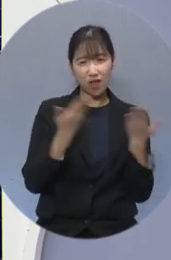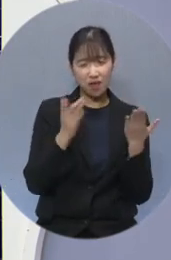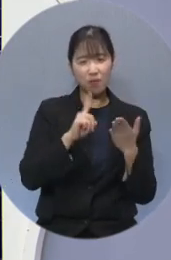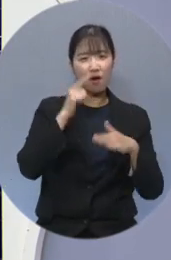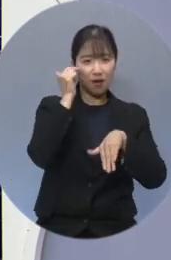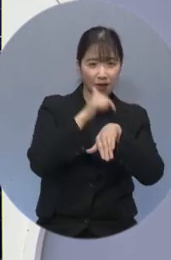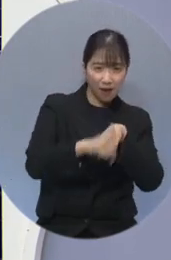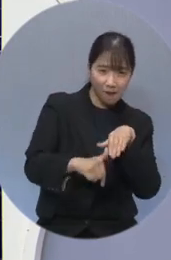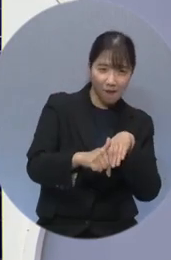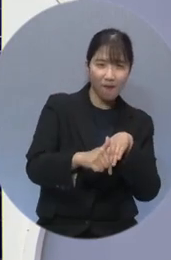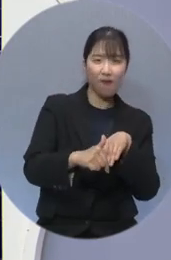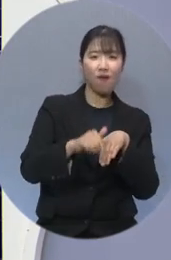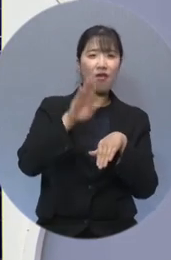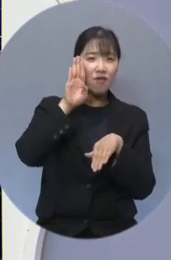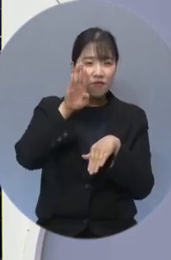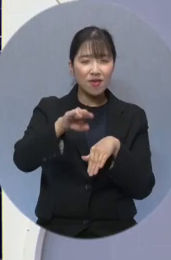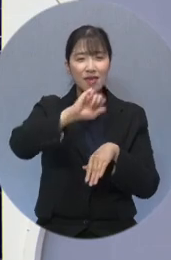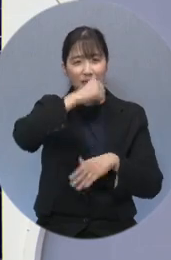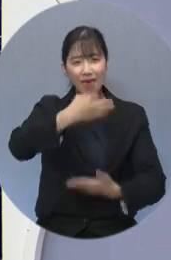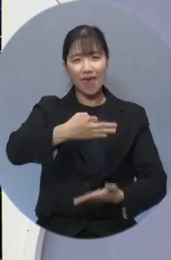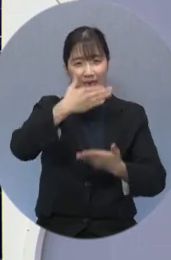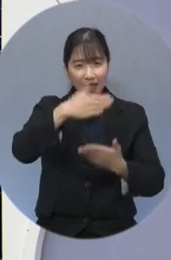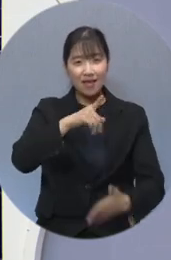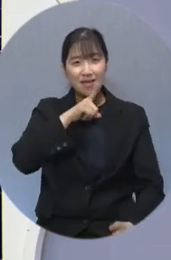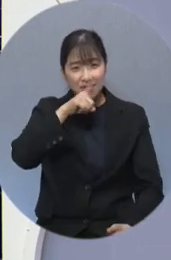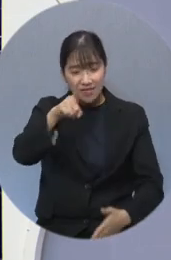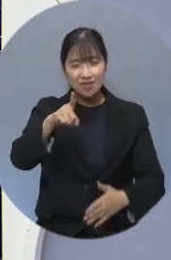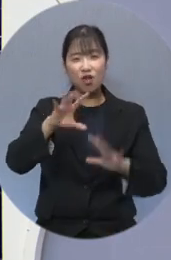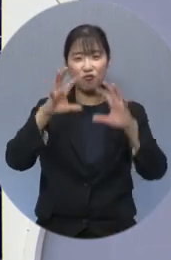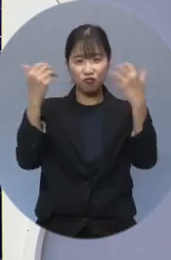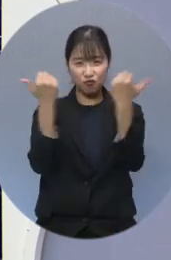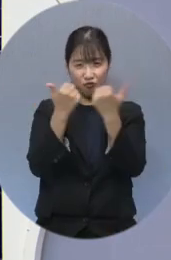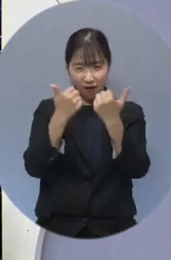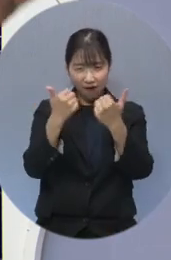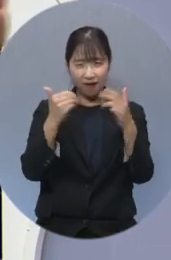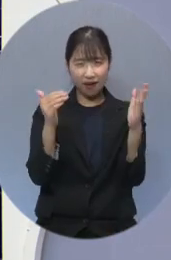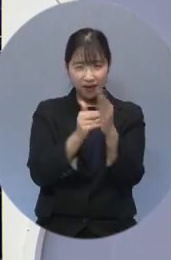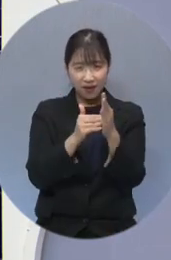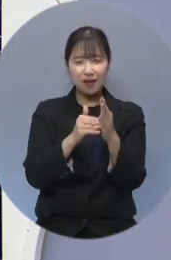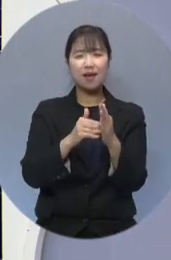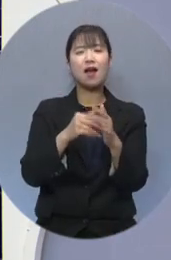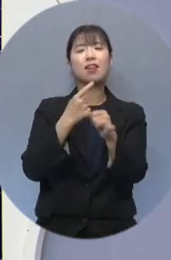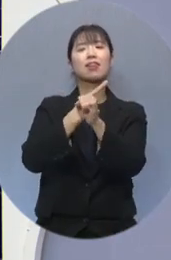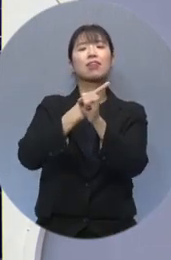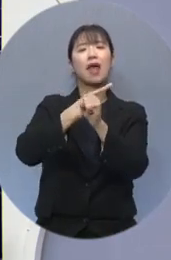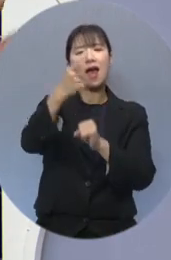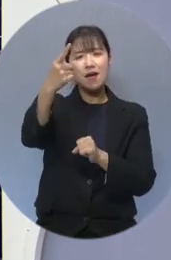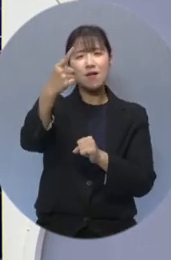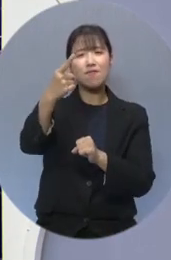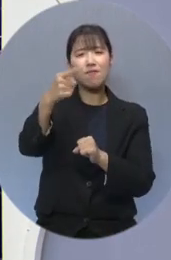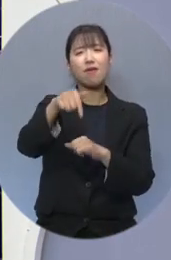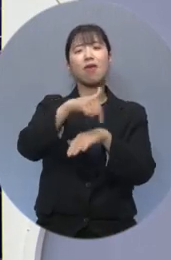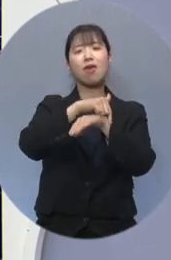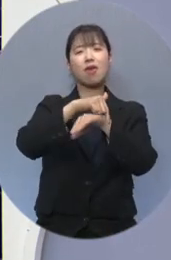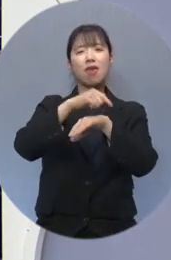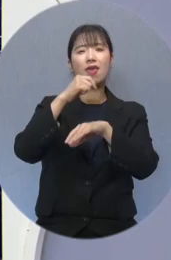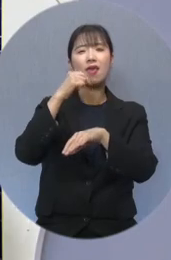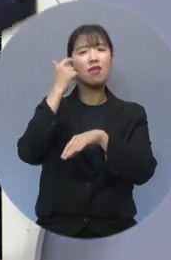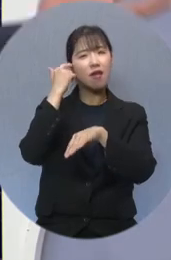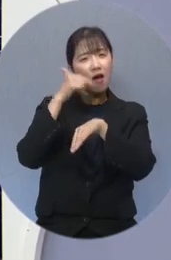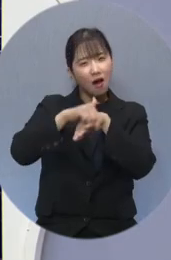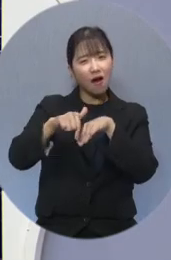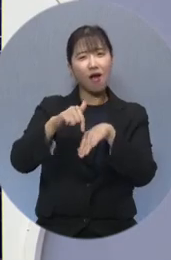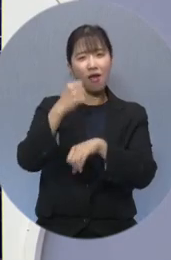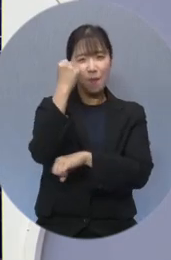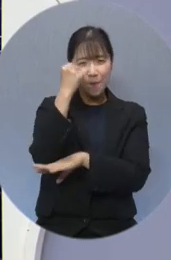세우고 그 다음에 예산을 신청하면 국회 의결을 거쳐서 예산은 그 다음에 최초의 설계비가 나옵니다. 본